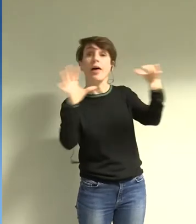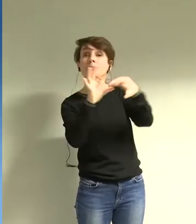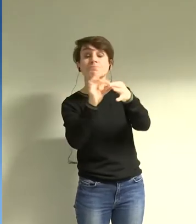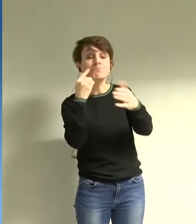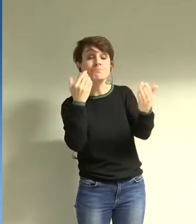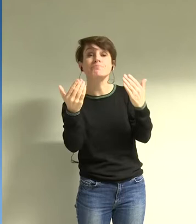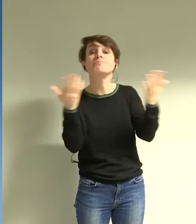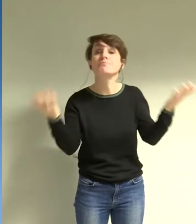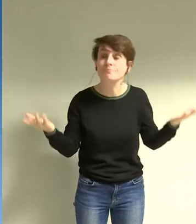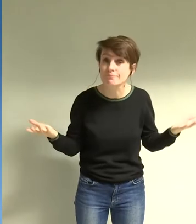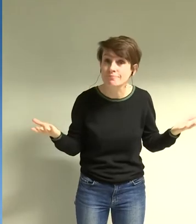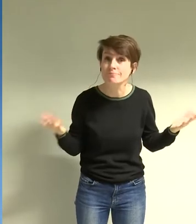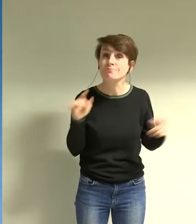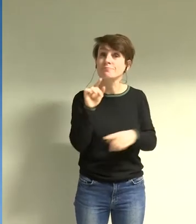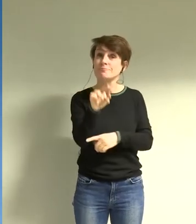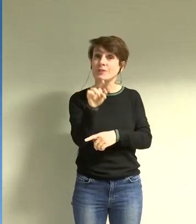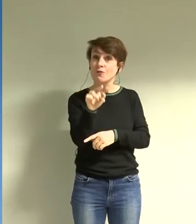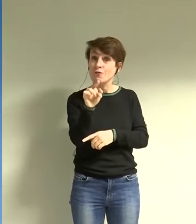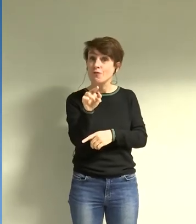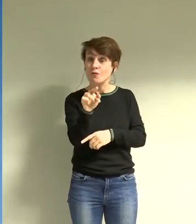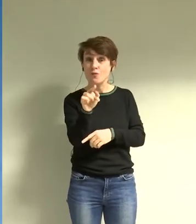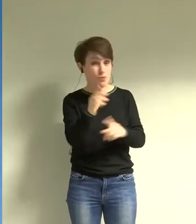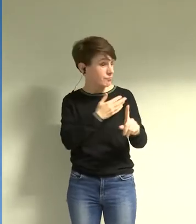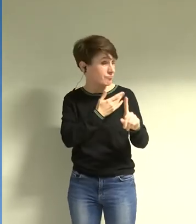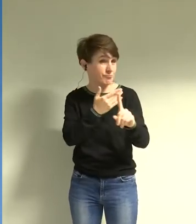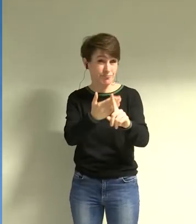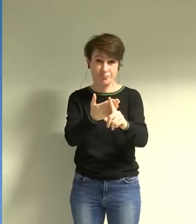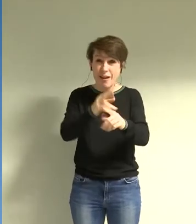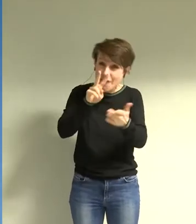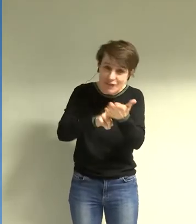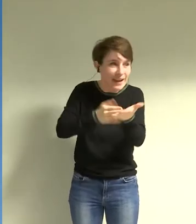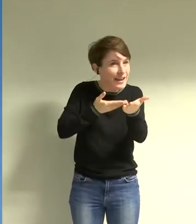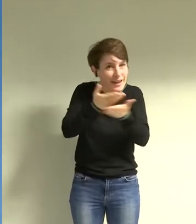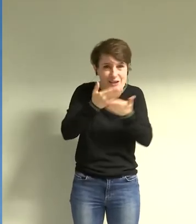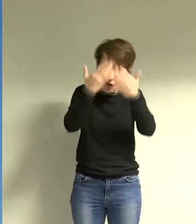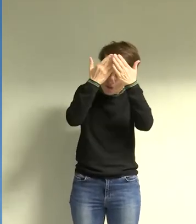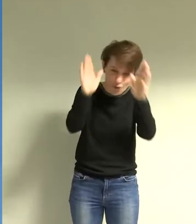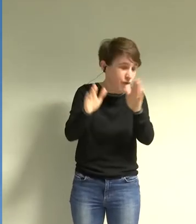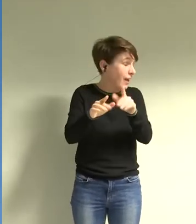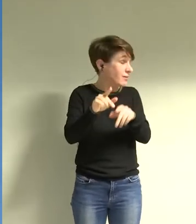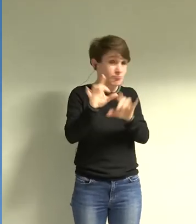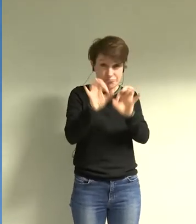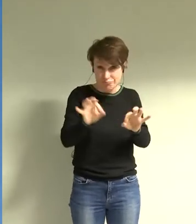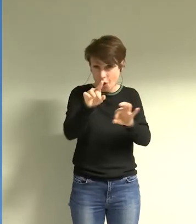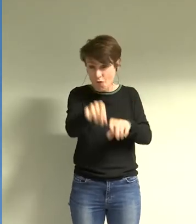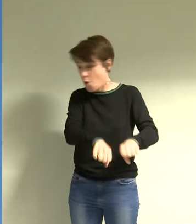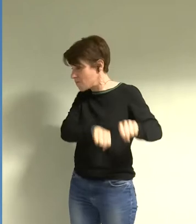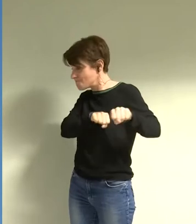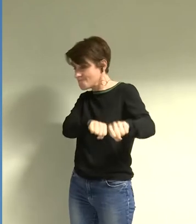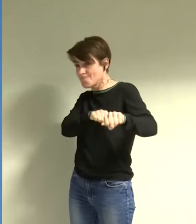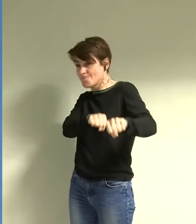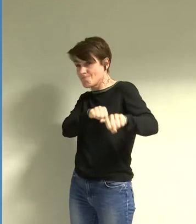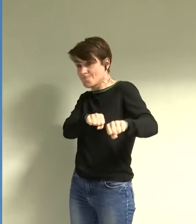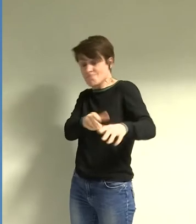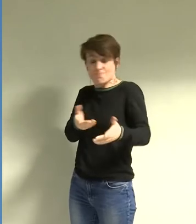en est de la réalité de votre fermeture à tout échange riz elle a toute participation véritable des citoyens aux décisions qui